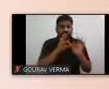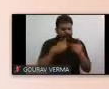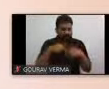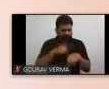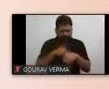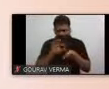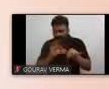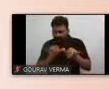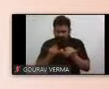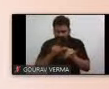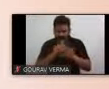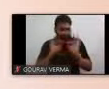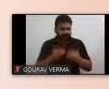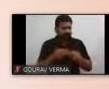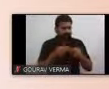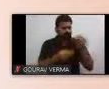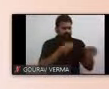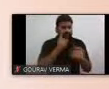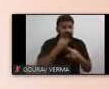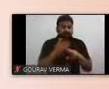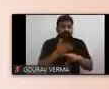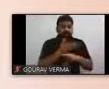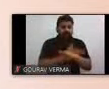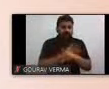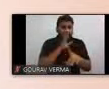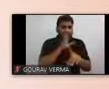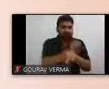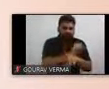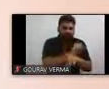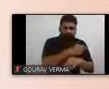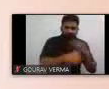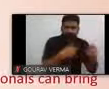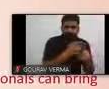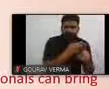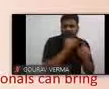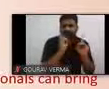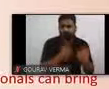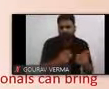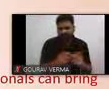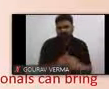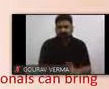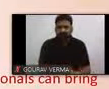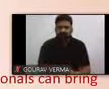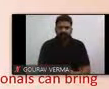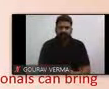है, अगर हम early intervene करें. Next,